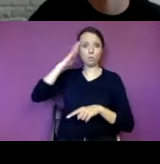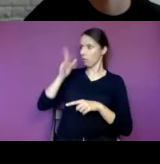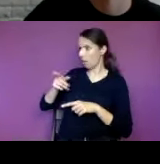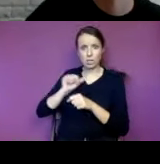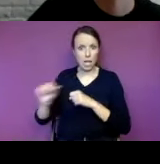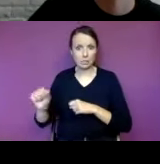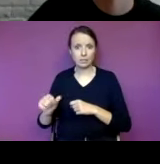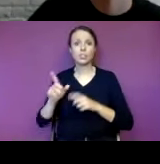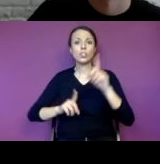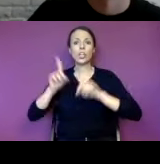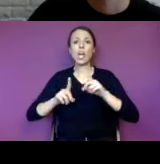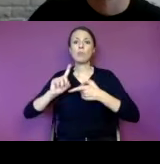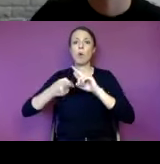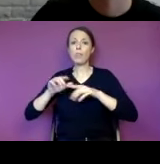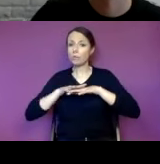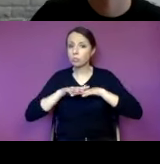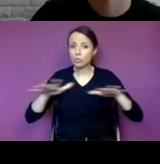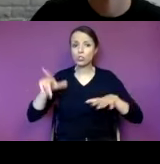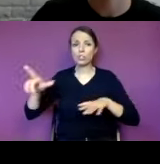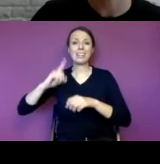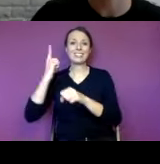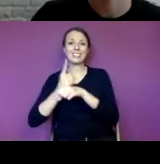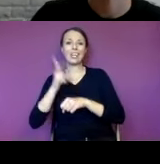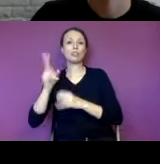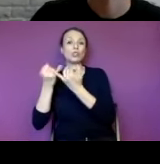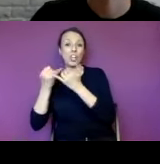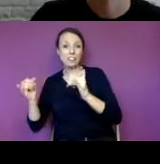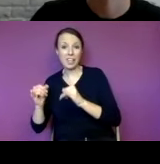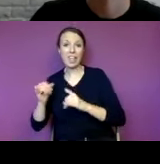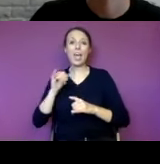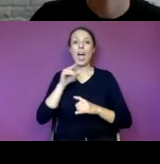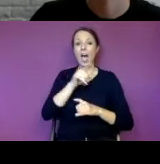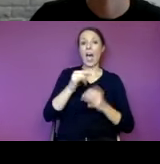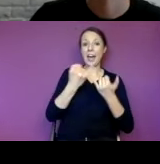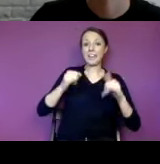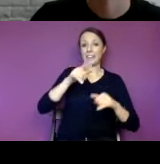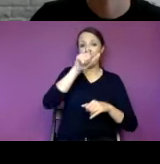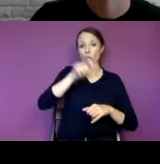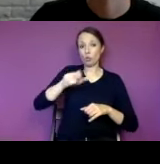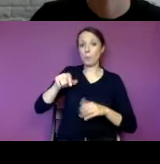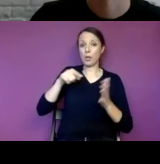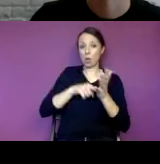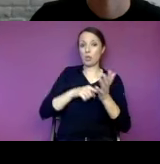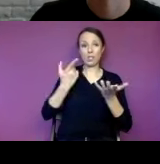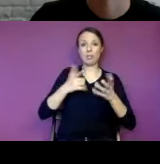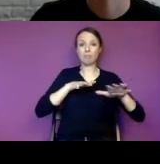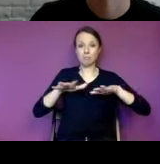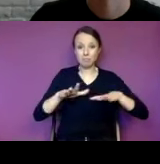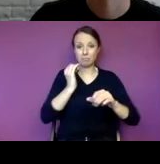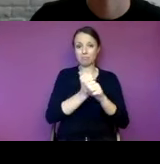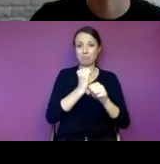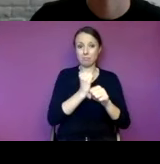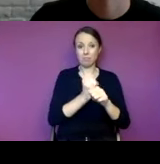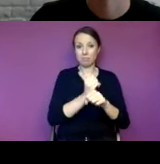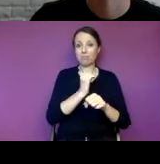względem no, symbolicznym, finansowym czy ekonomicznym. Nie wiem, czy pani doktor się ze mną zgodzi. To tyle moja opinia o